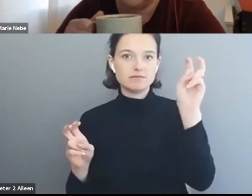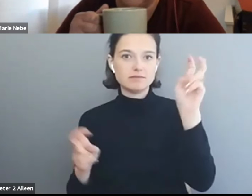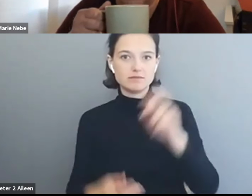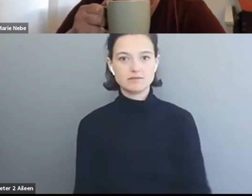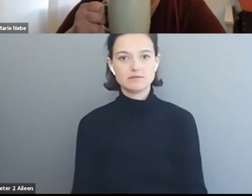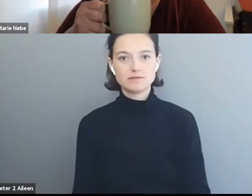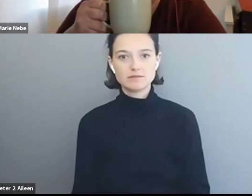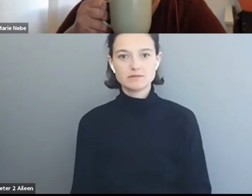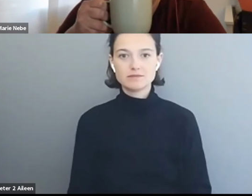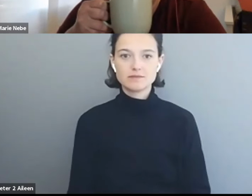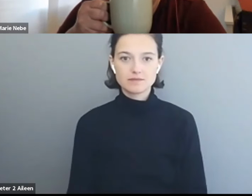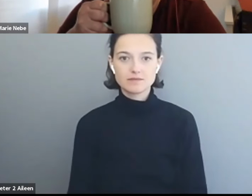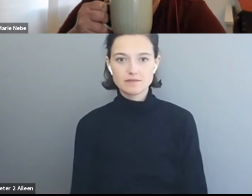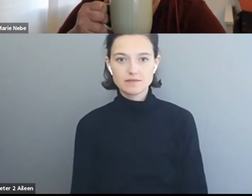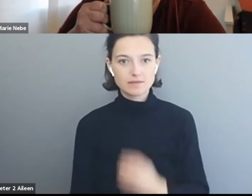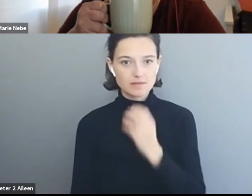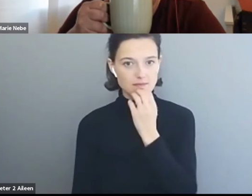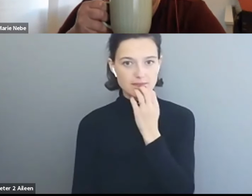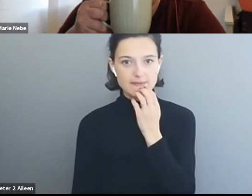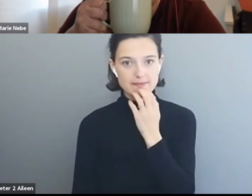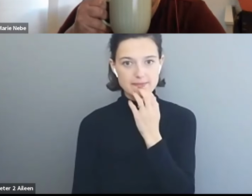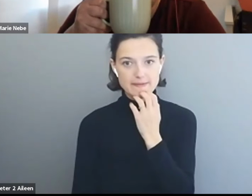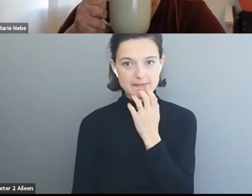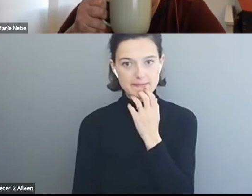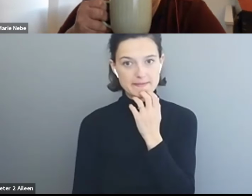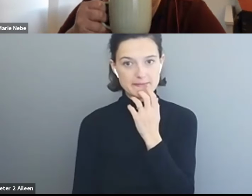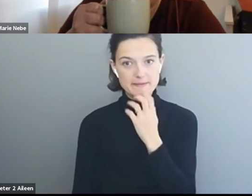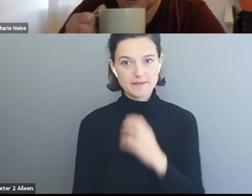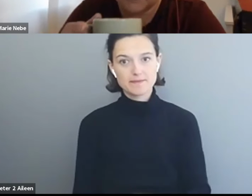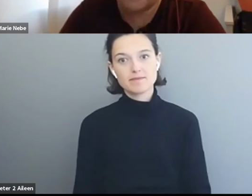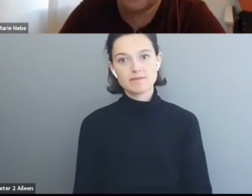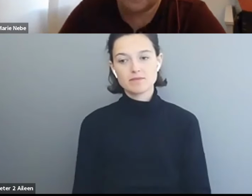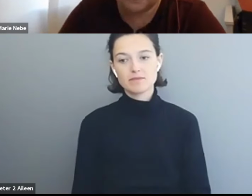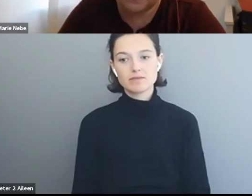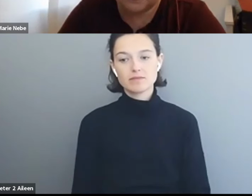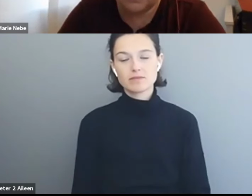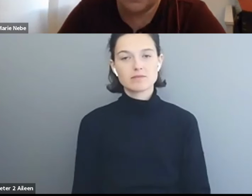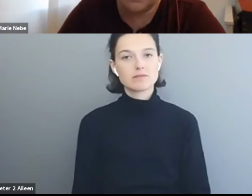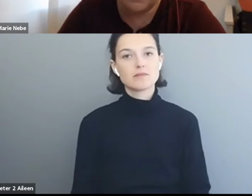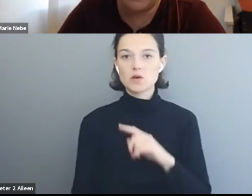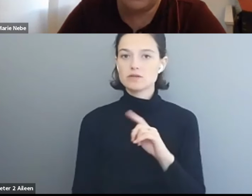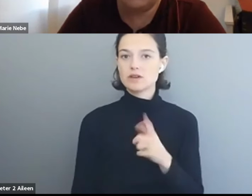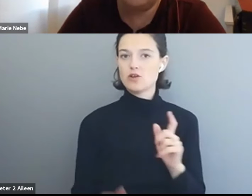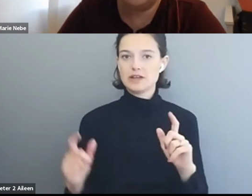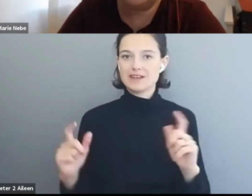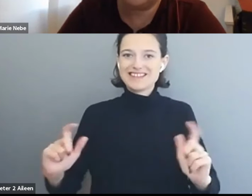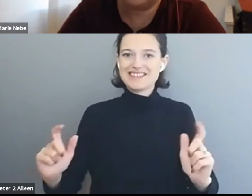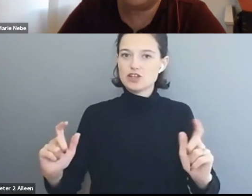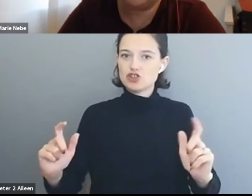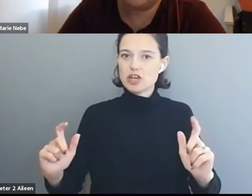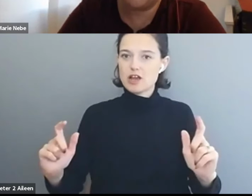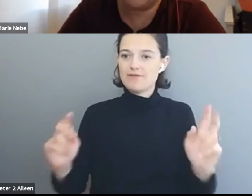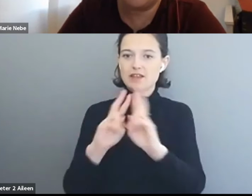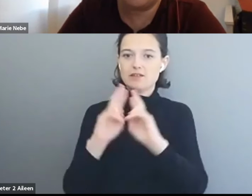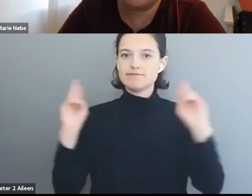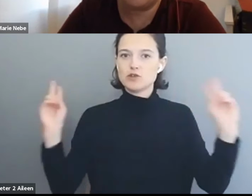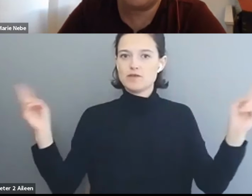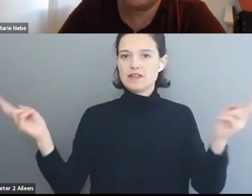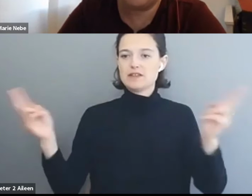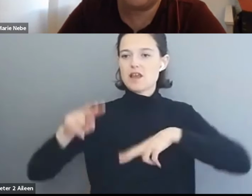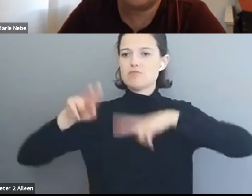und auch das Universelle, dass wir einfach eine Gesellschaft haben, die Vielfalt abbildet und